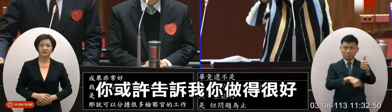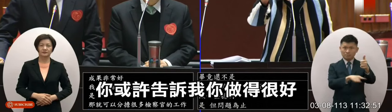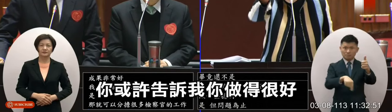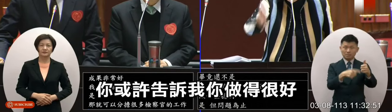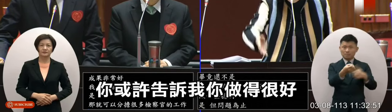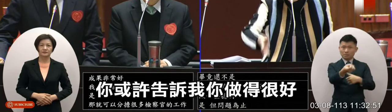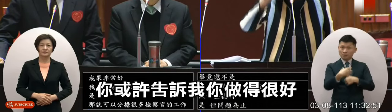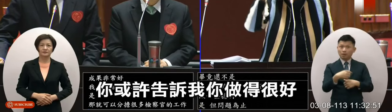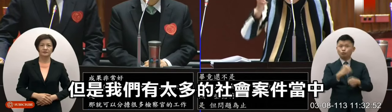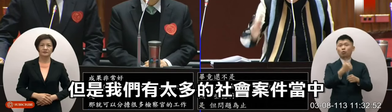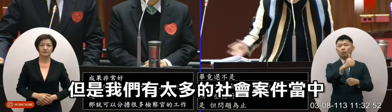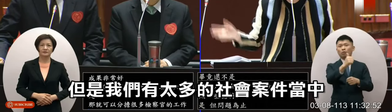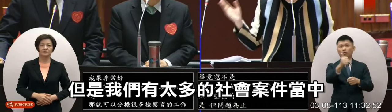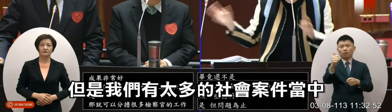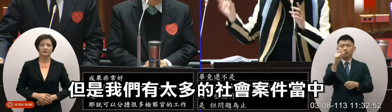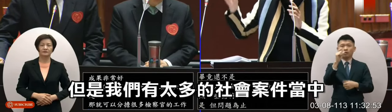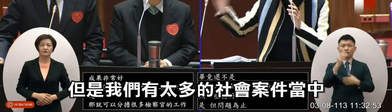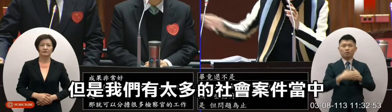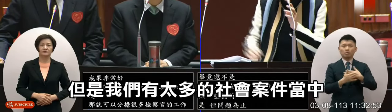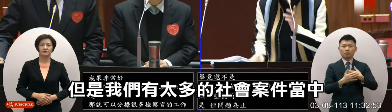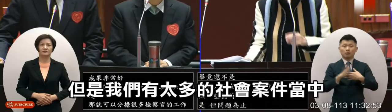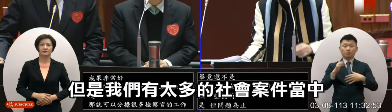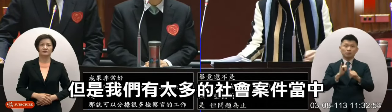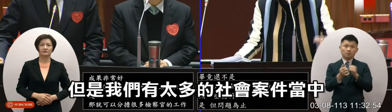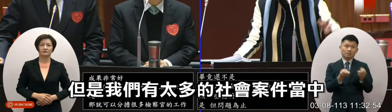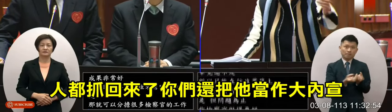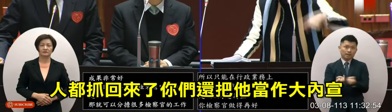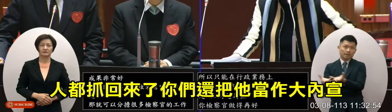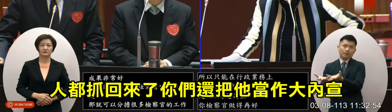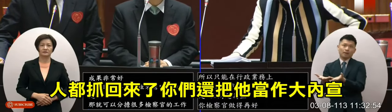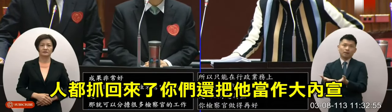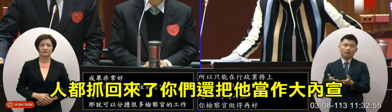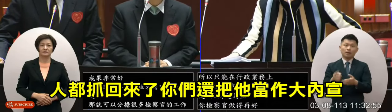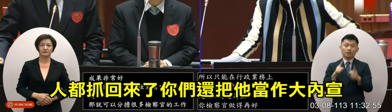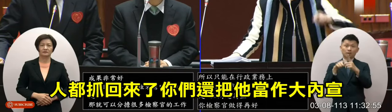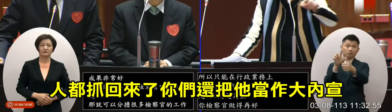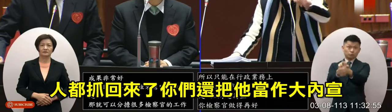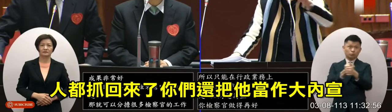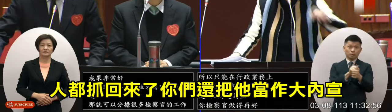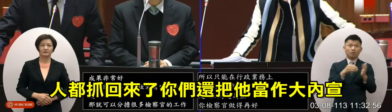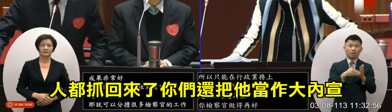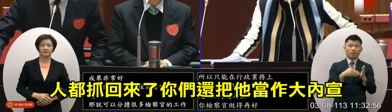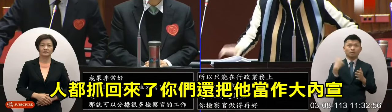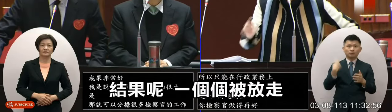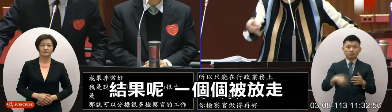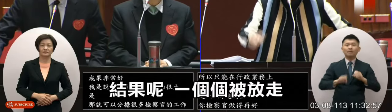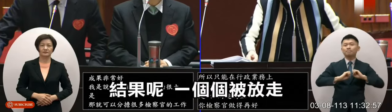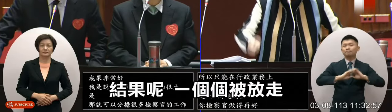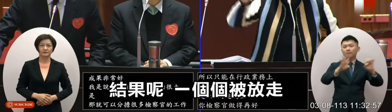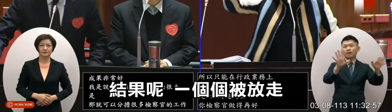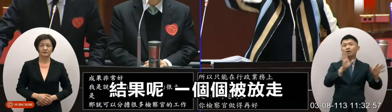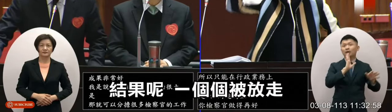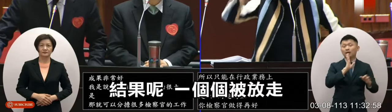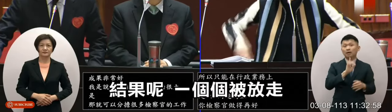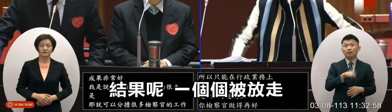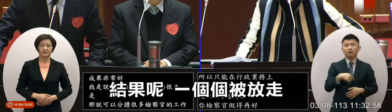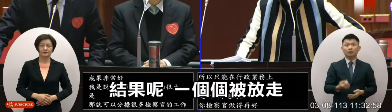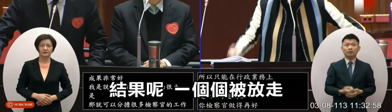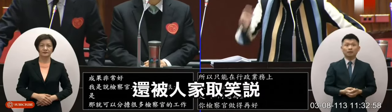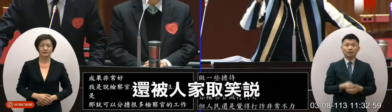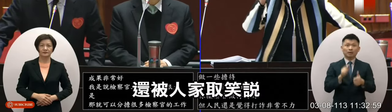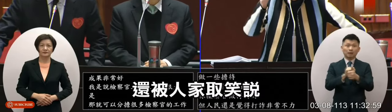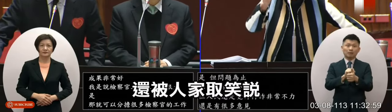告诉我你做得很好，但是呢，我们有太多的社会案件当中，人都抓回来了，你们还把它当作大内宣，结果呢，一个人被